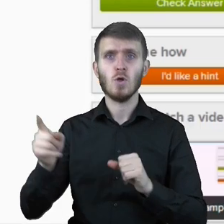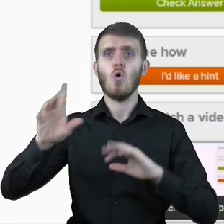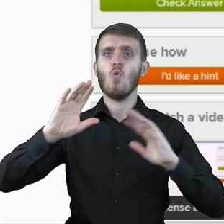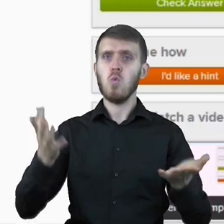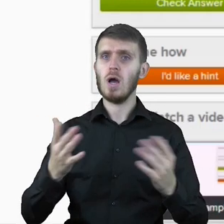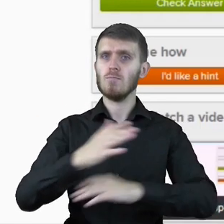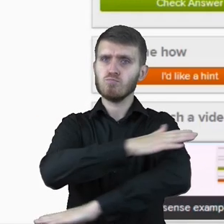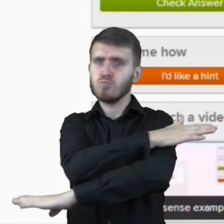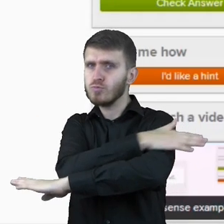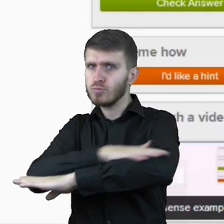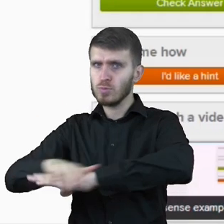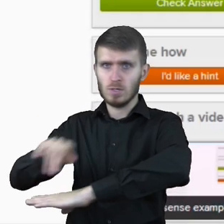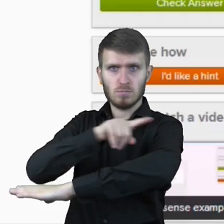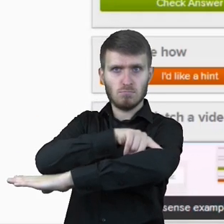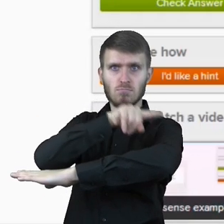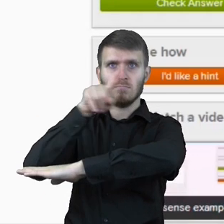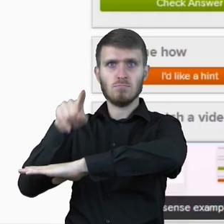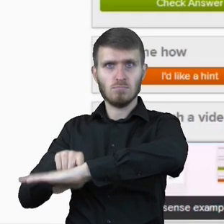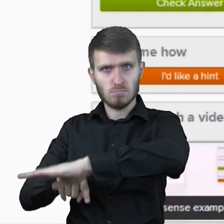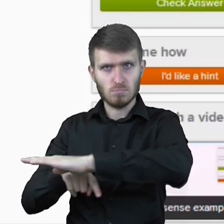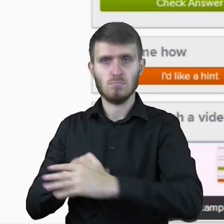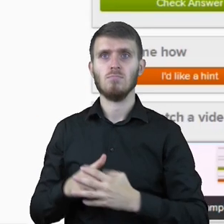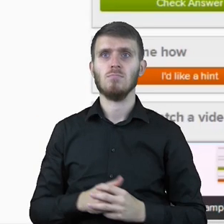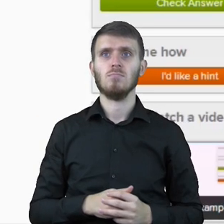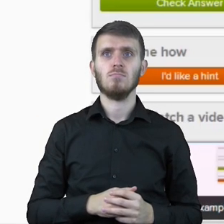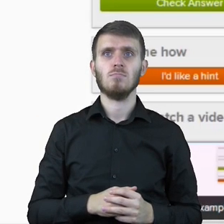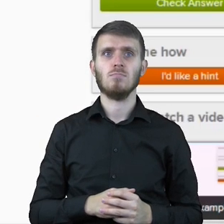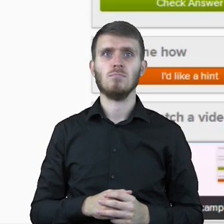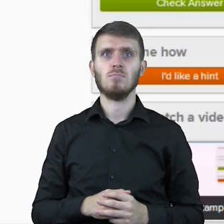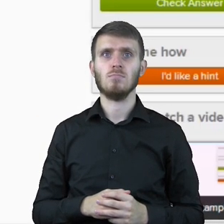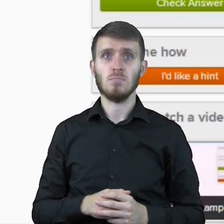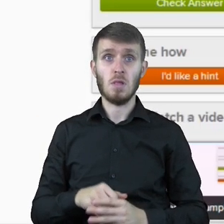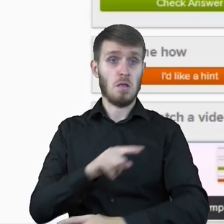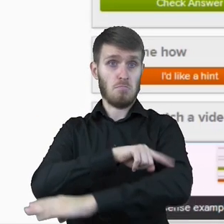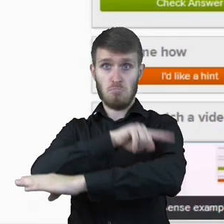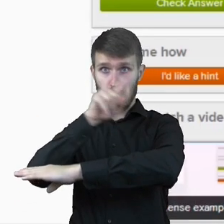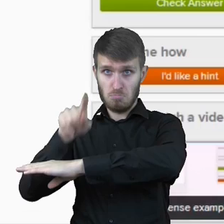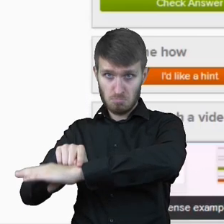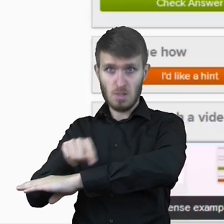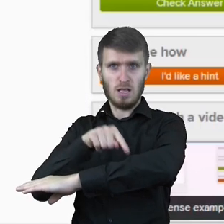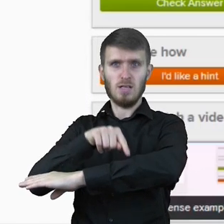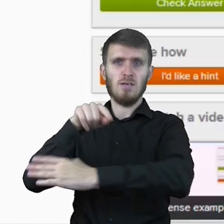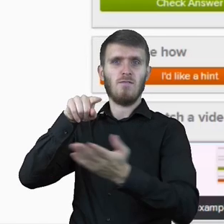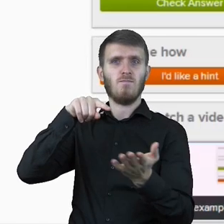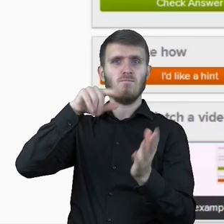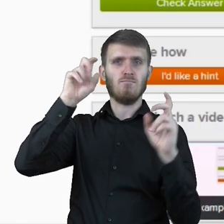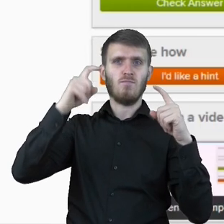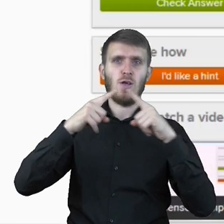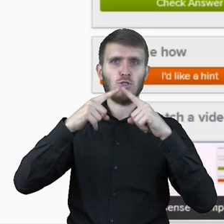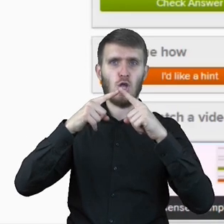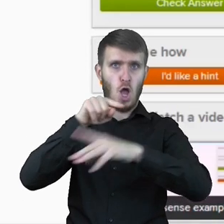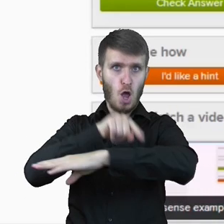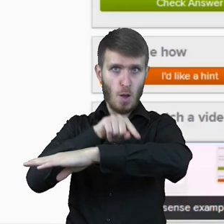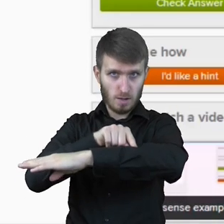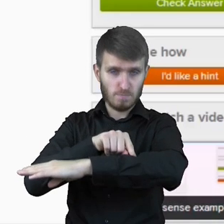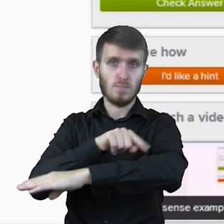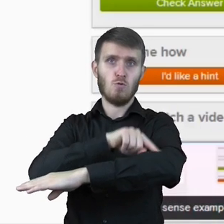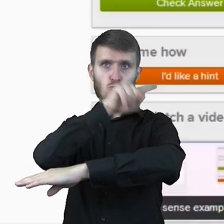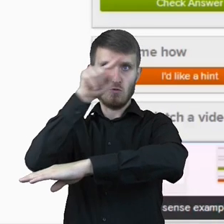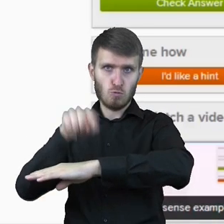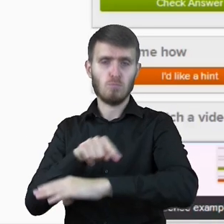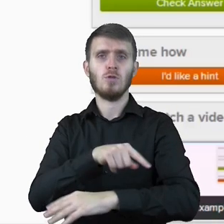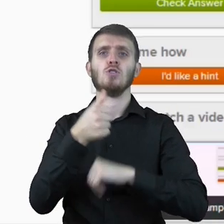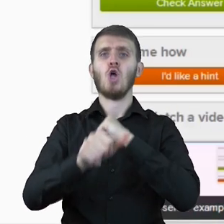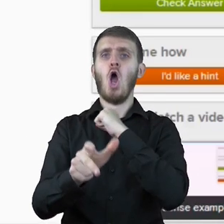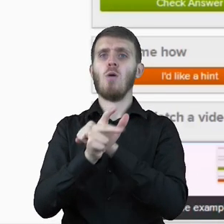Kąt 180 stopni to inaczej dwa kąty proste obok siebie. To byłaby taka linia prosta, po środku mielibyśmy